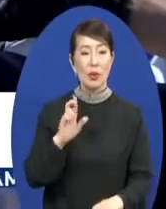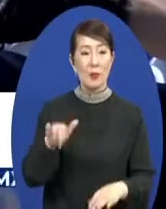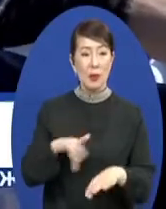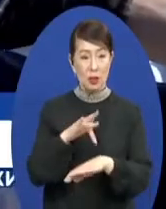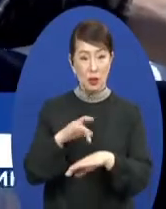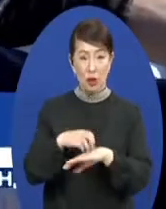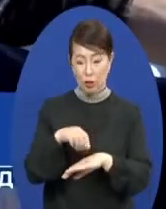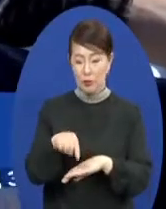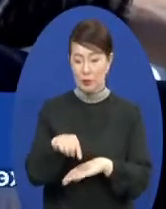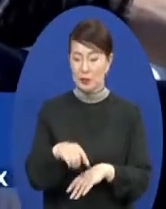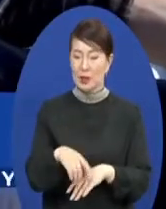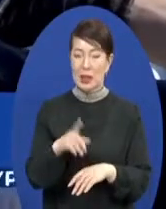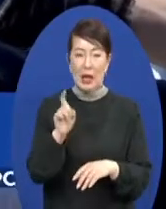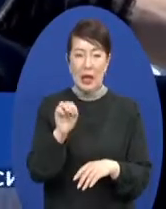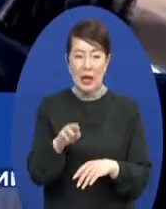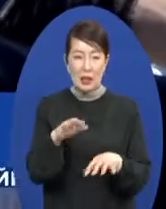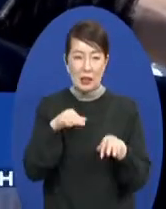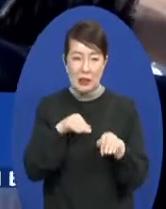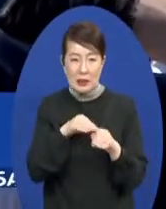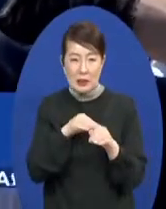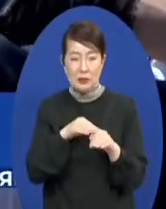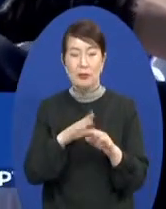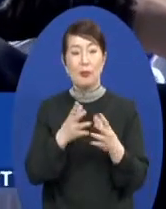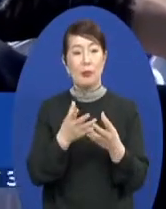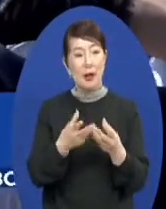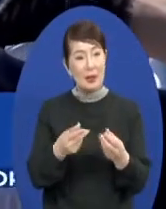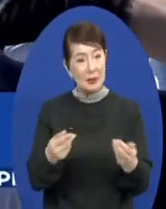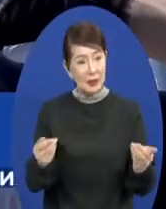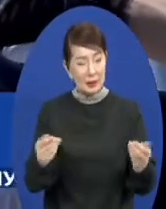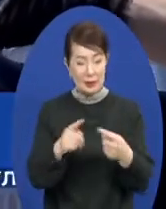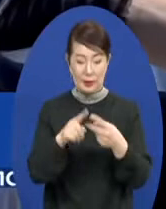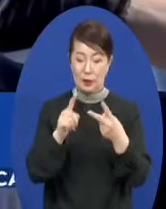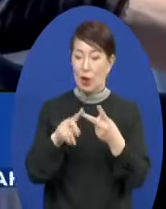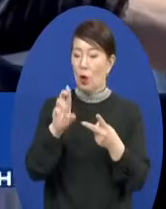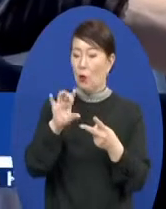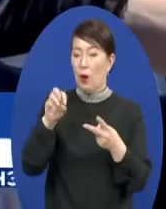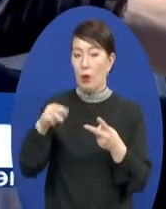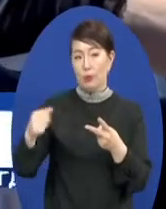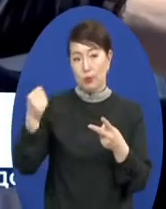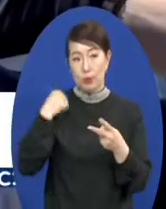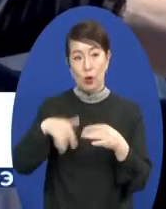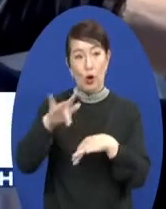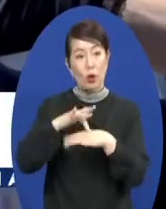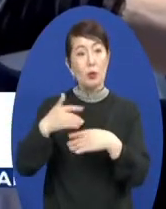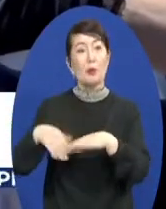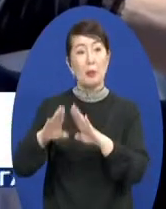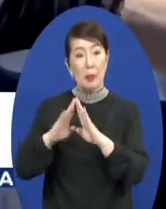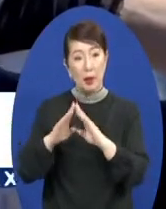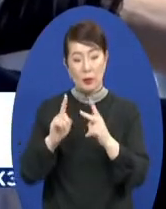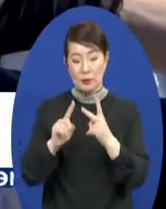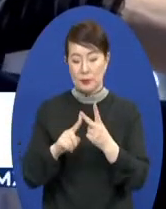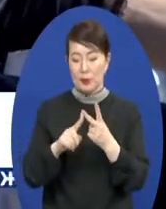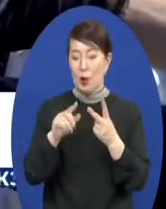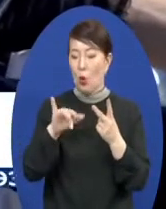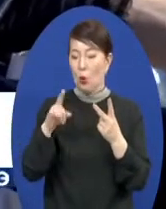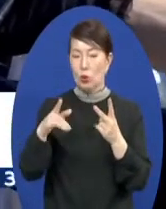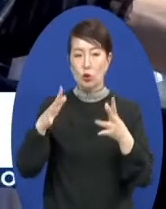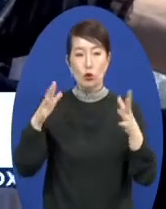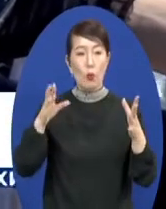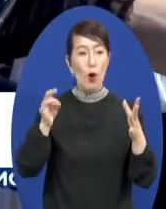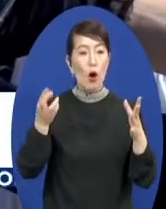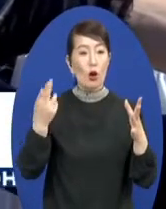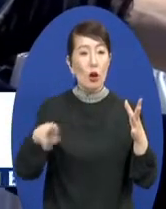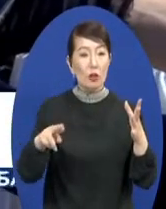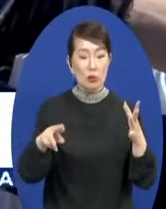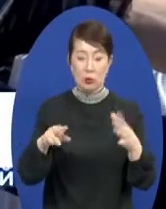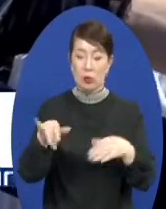Улаанбаатар хотын хэд төвлөрлийг сааруулах, за бомб түшгэлсэн хотуудыг байгуулах, заман одоо уулуурхаан томоохон ордуудыг түшгэлсэн